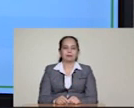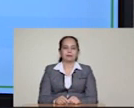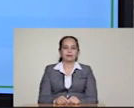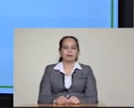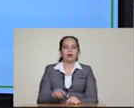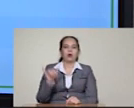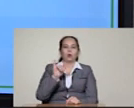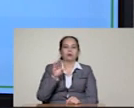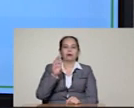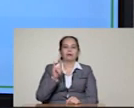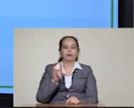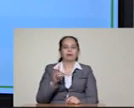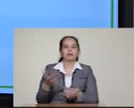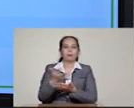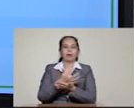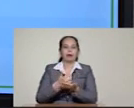Куда вы